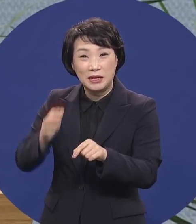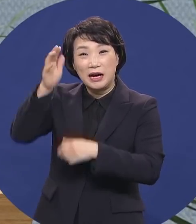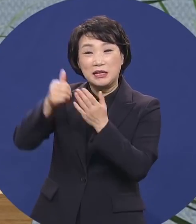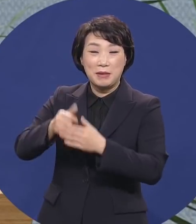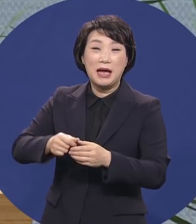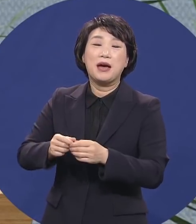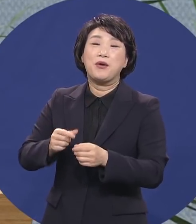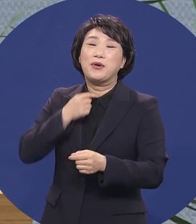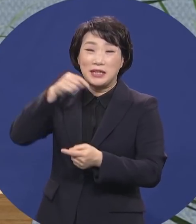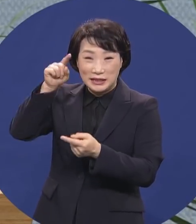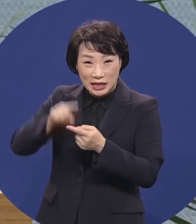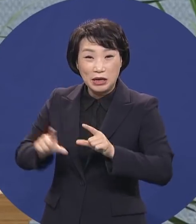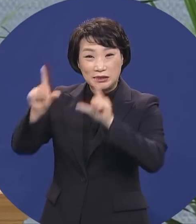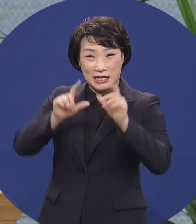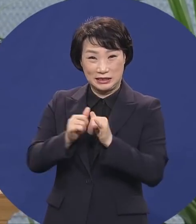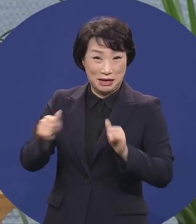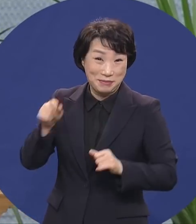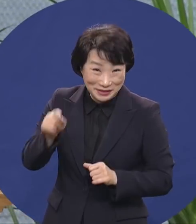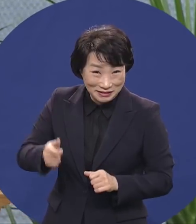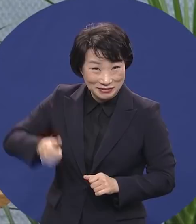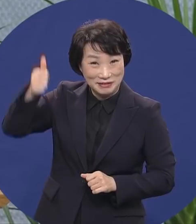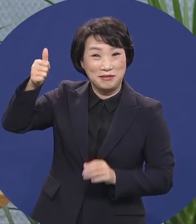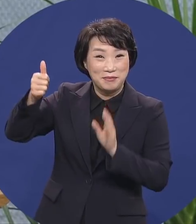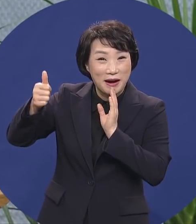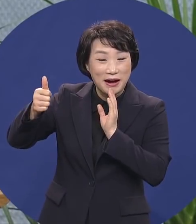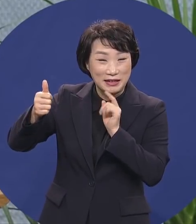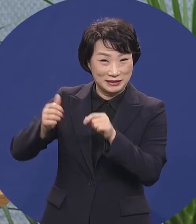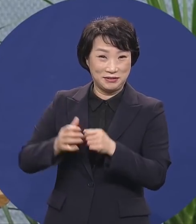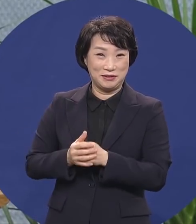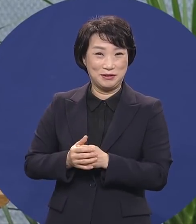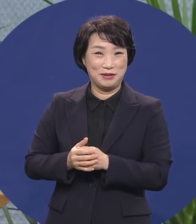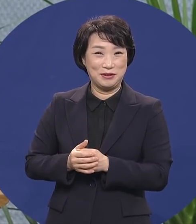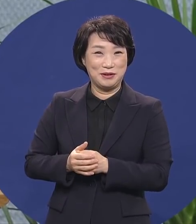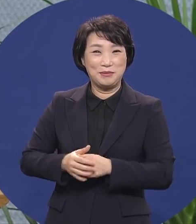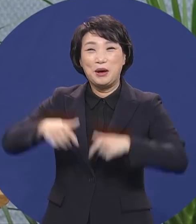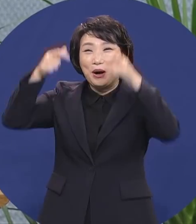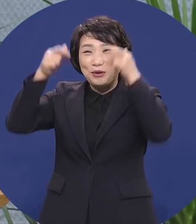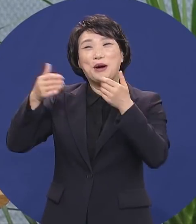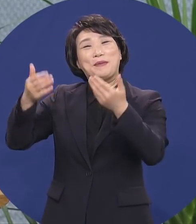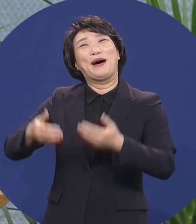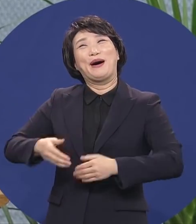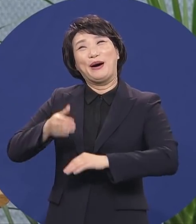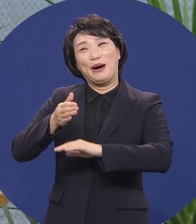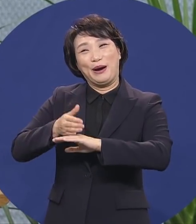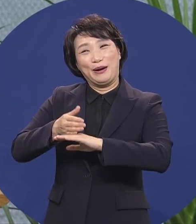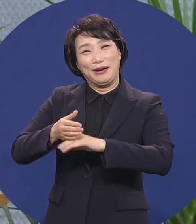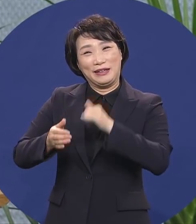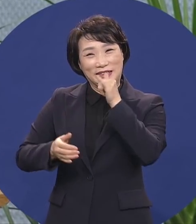하나님의 의도대로 산 사람이라 이 말이에요. 얼마나 감사합니까?